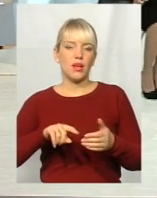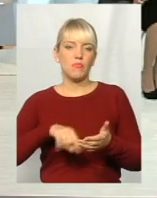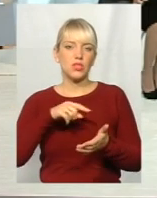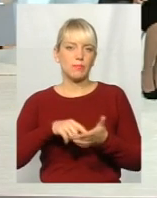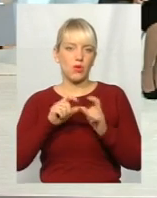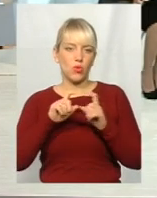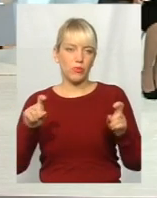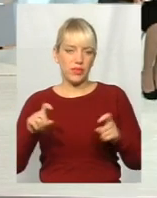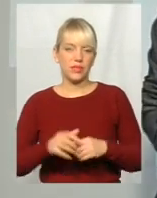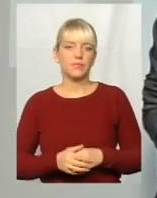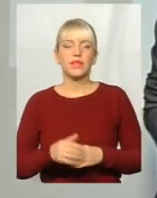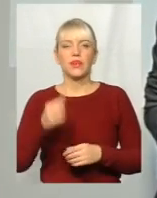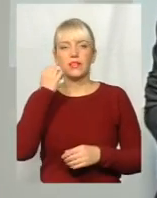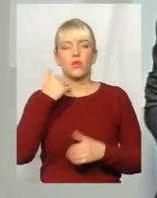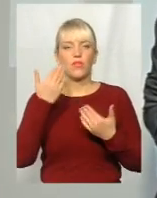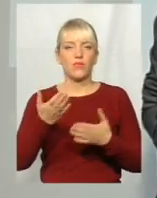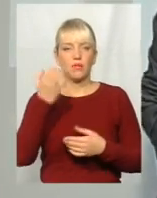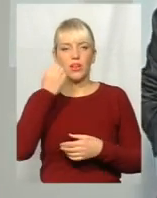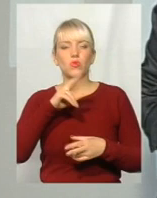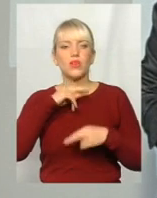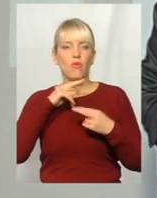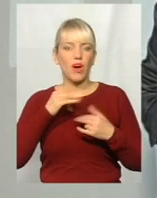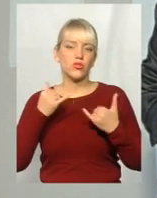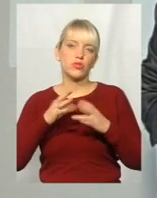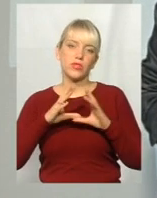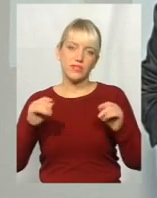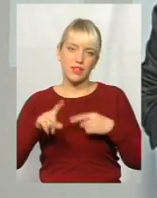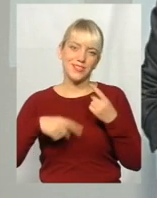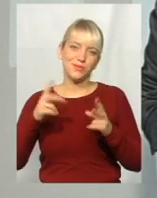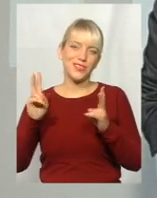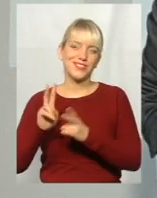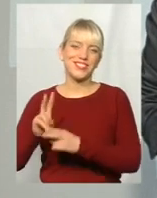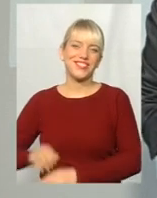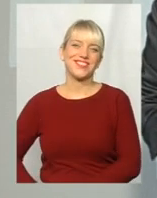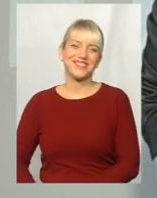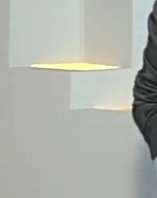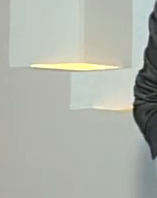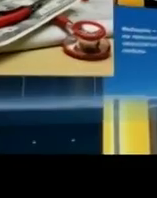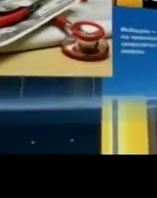«Заріччя». Дякую вам, дякую всім глядачам за увагу. На сьогодні все. До наступного четверга.